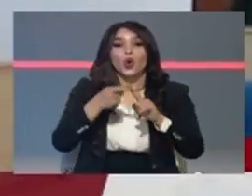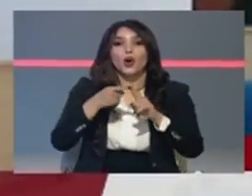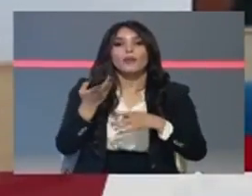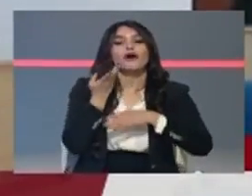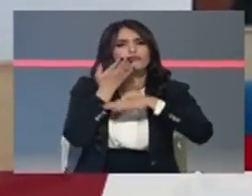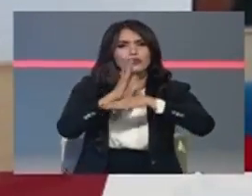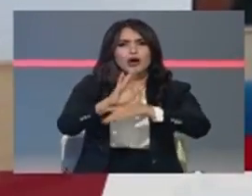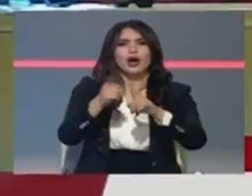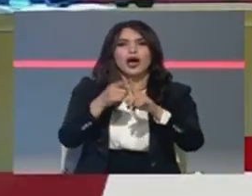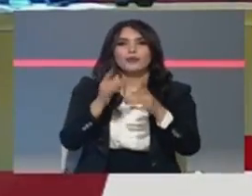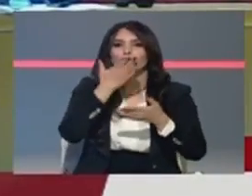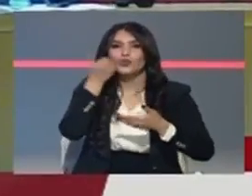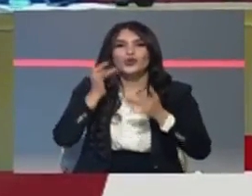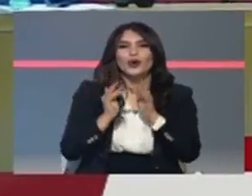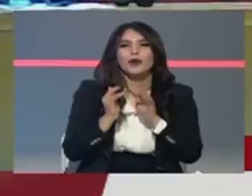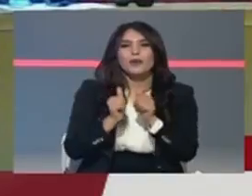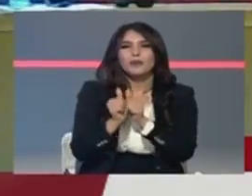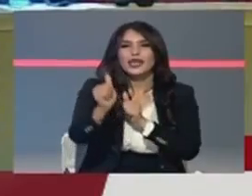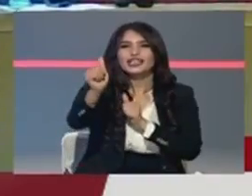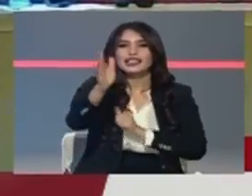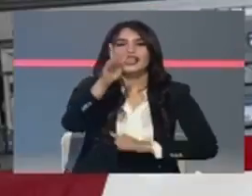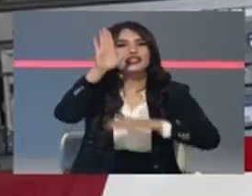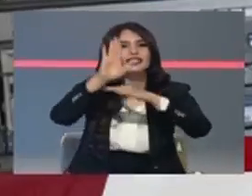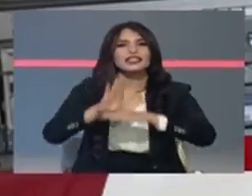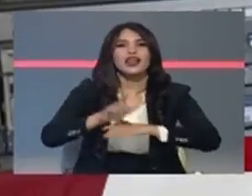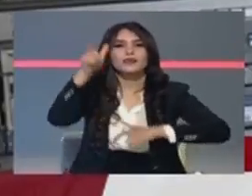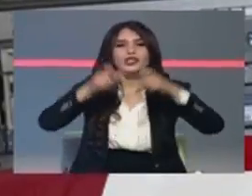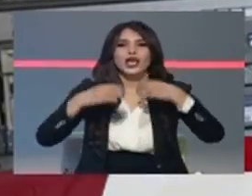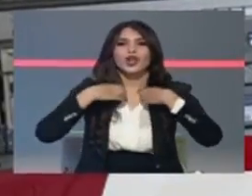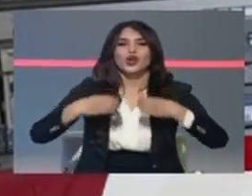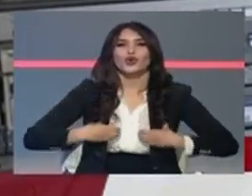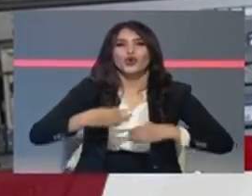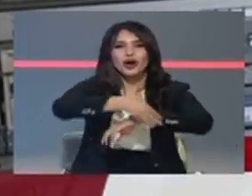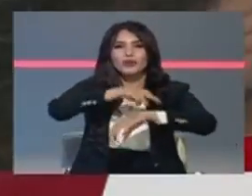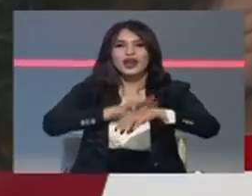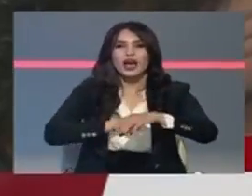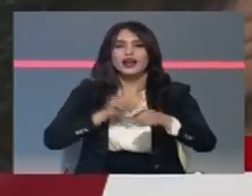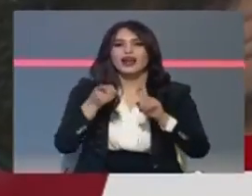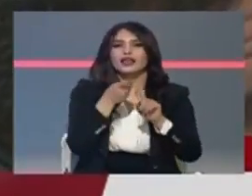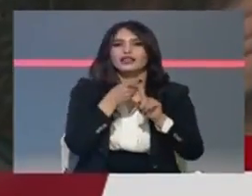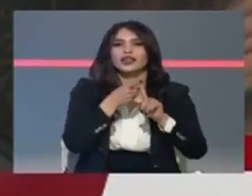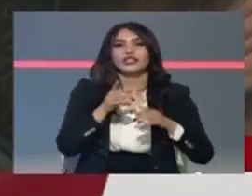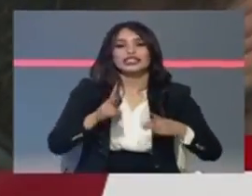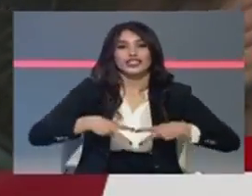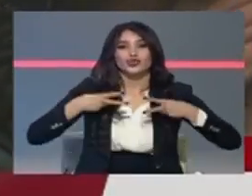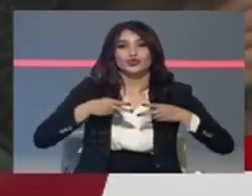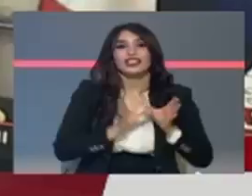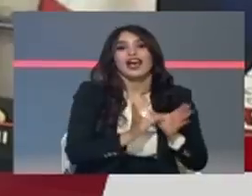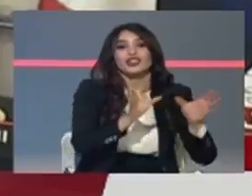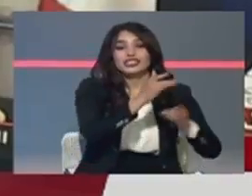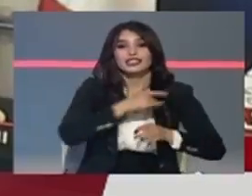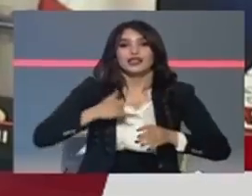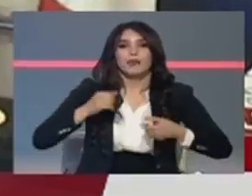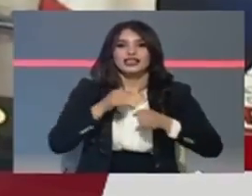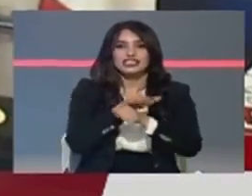إقرار أن تكون عن بعد ضمانا لسلامة النواب بعدد من الولايات بسبب الحجر الصحي الشامل الذي تعيشه البلاد بعد انتشار